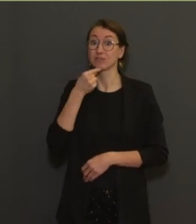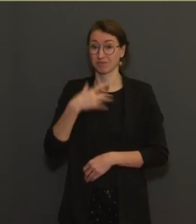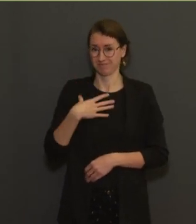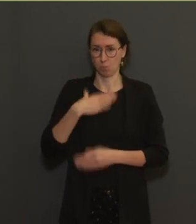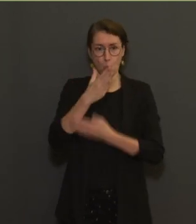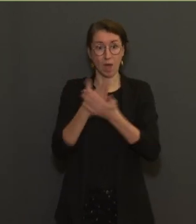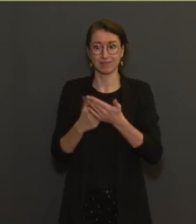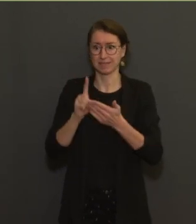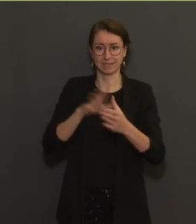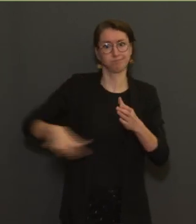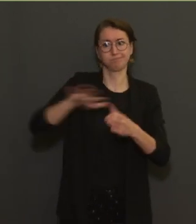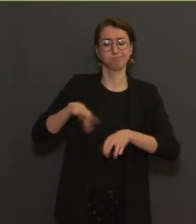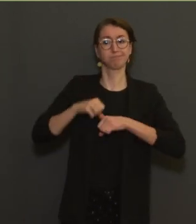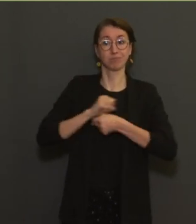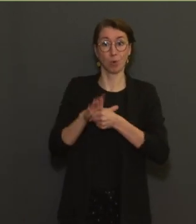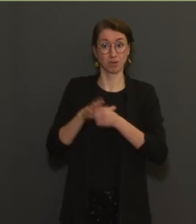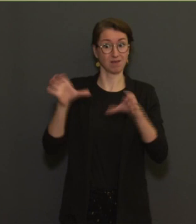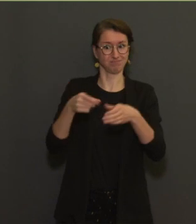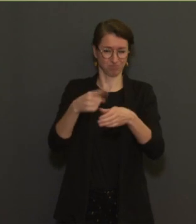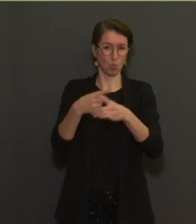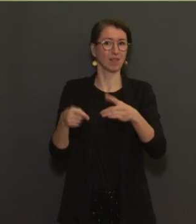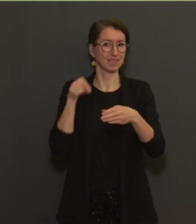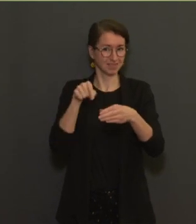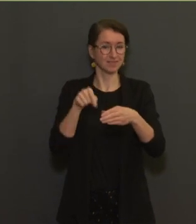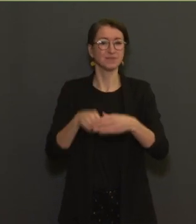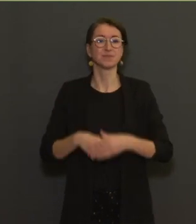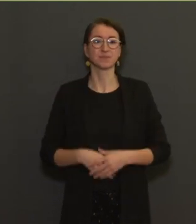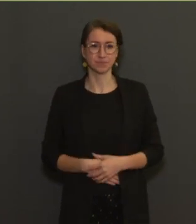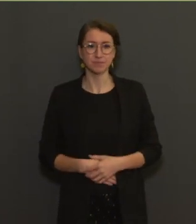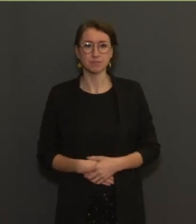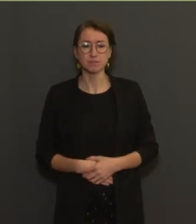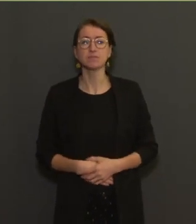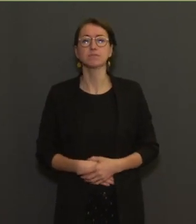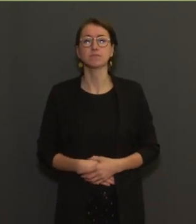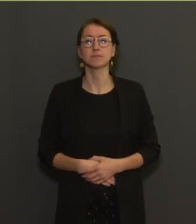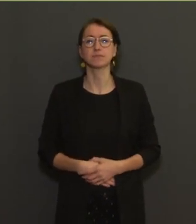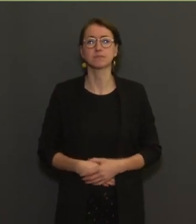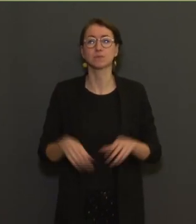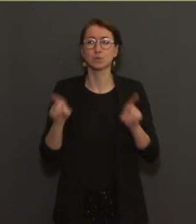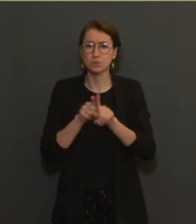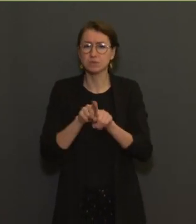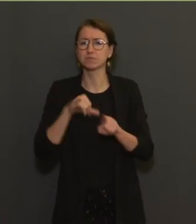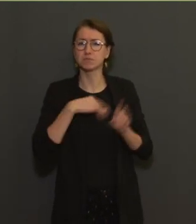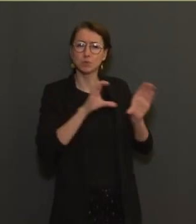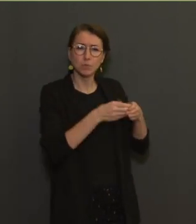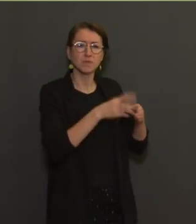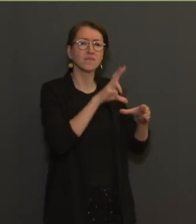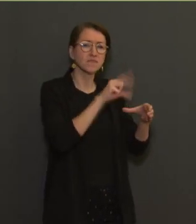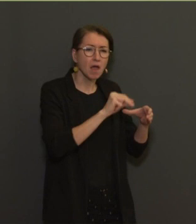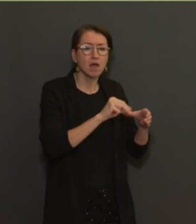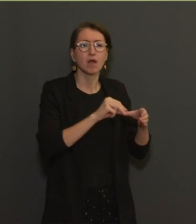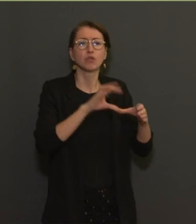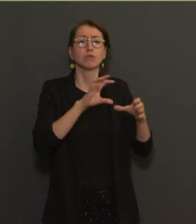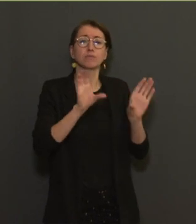assez homogène d'un 6e des différents nouveaux cas sur les groupes de la vingtaine, trentaine, quarantaine et